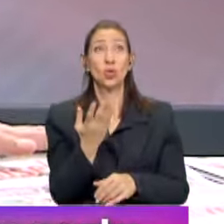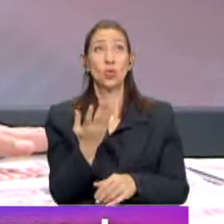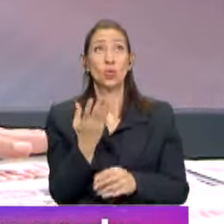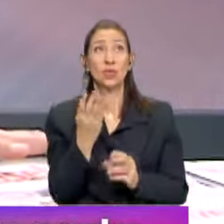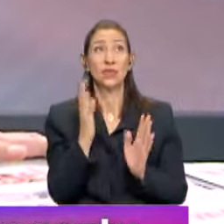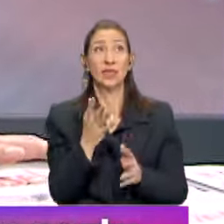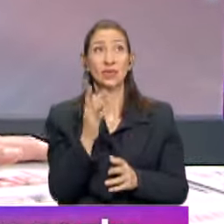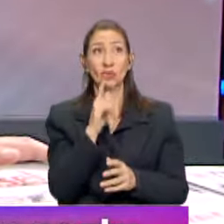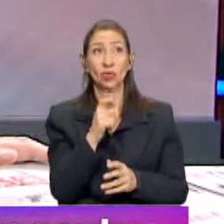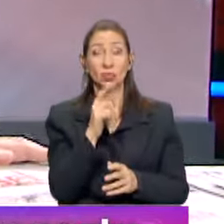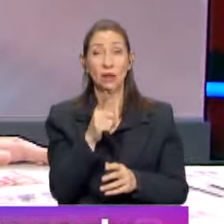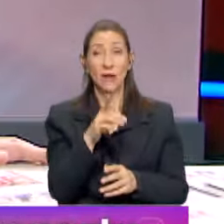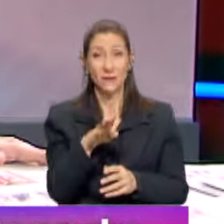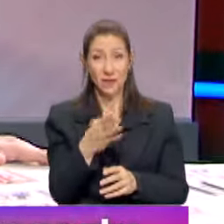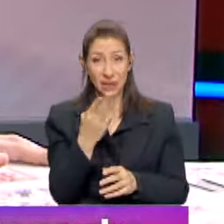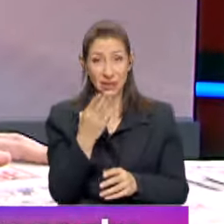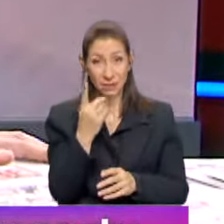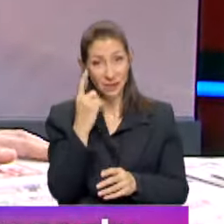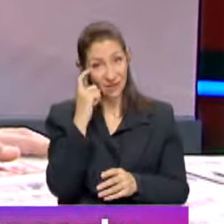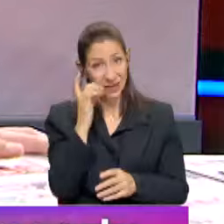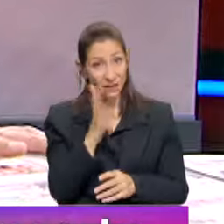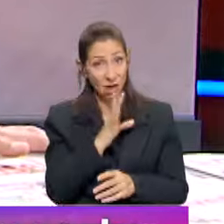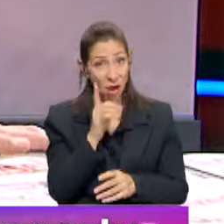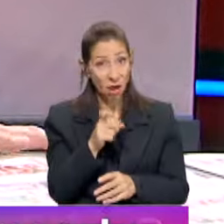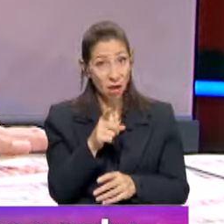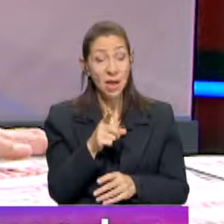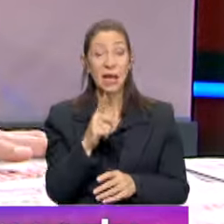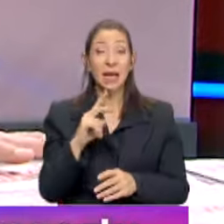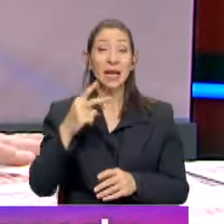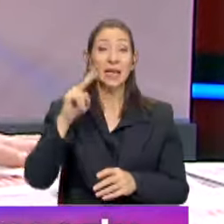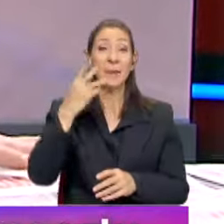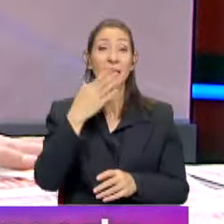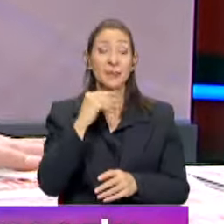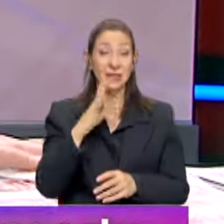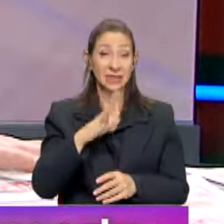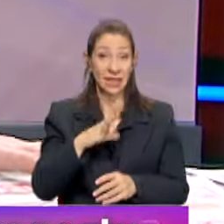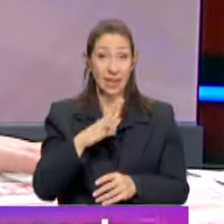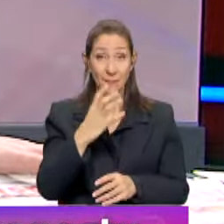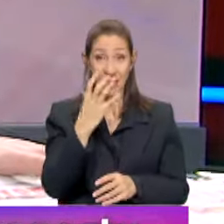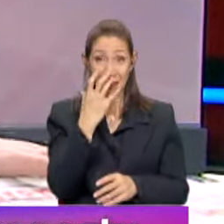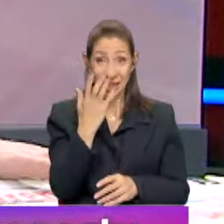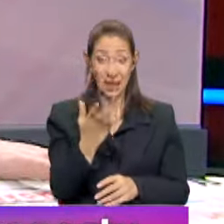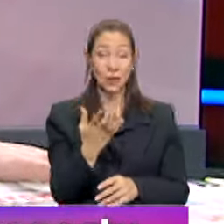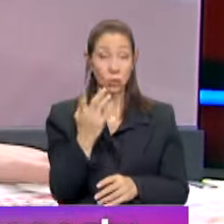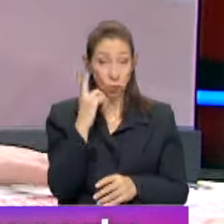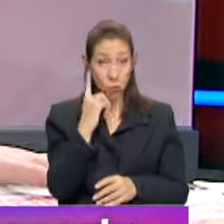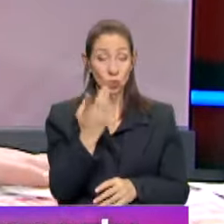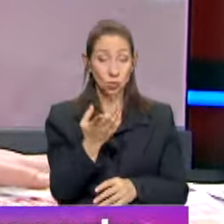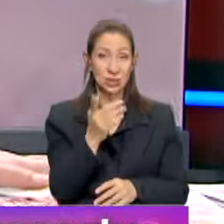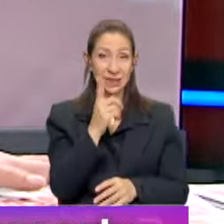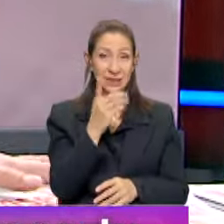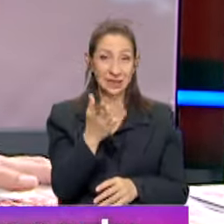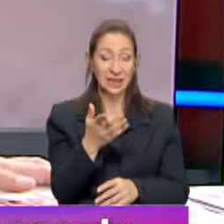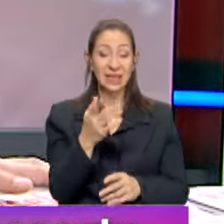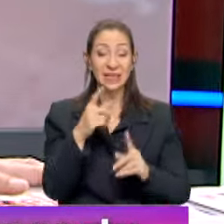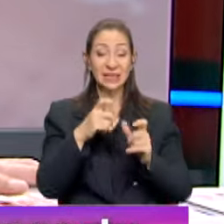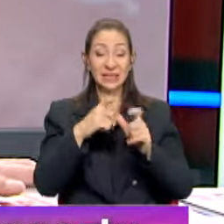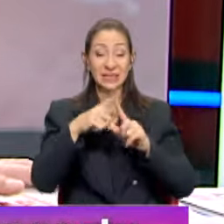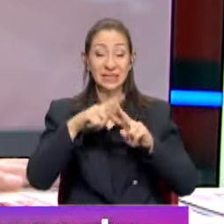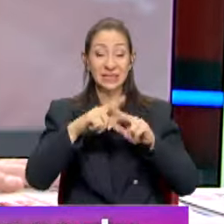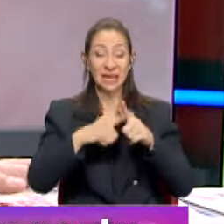kadar vaat. Bunlardan vazgeçelim diye bir yaklaşımlarım oldu. Kademeli emeklilik isteyenler, bekleyenler. Duyuyoruz sesinizi. Staj